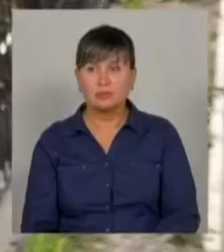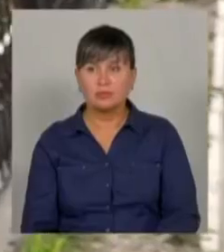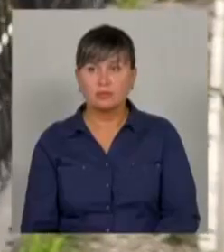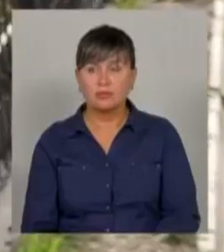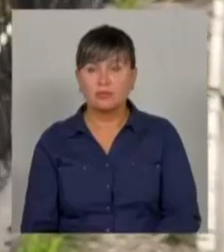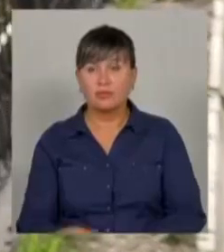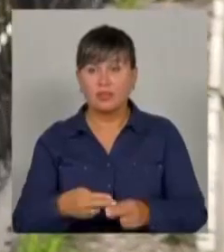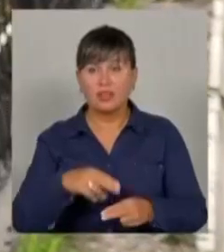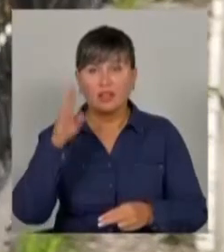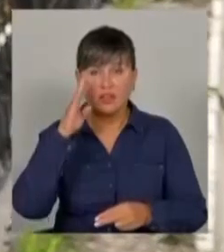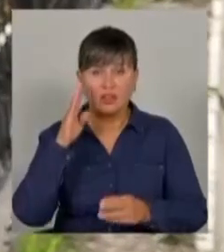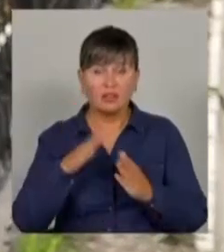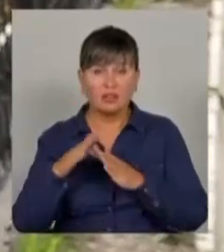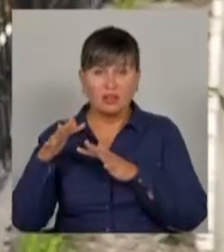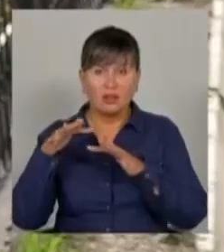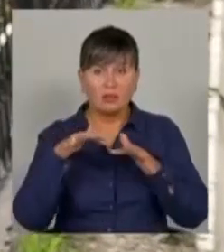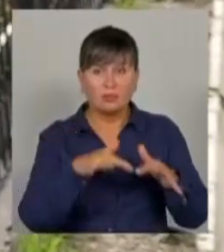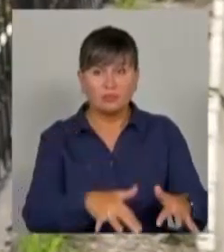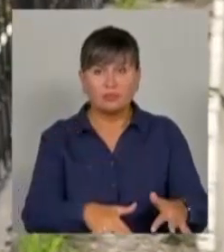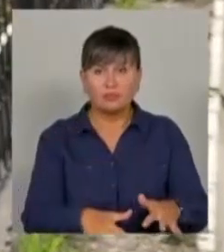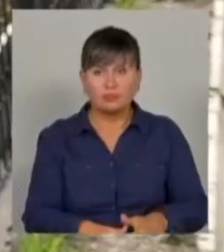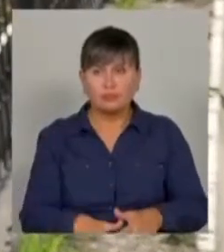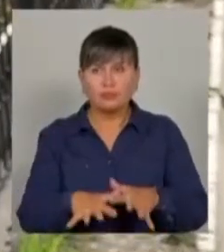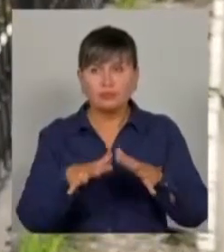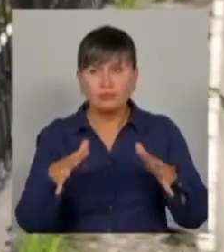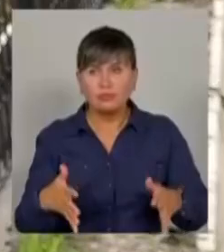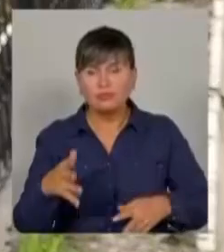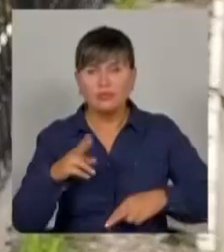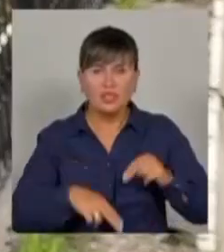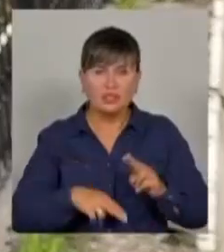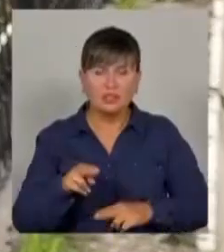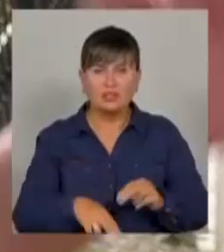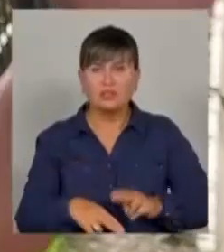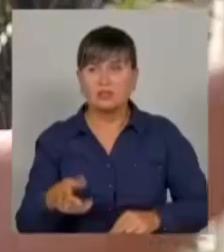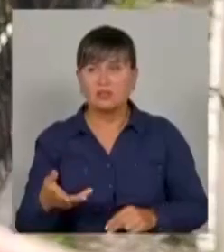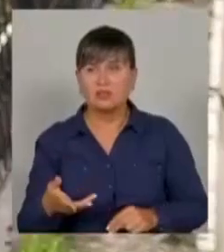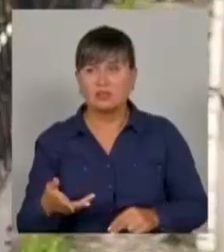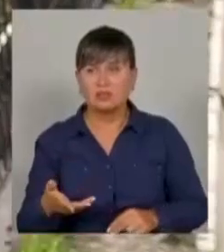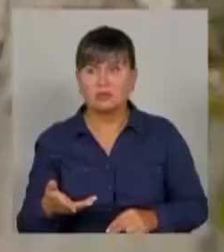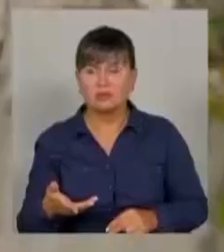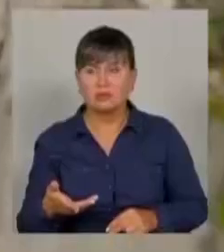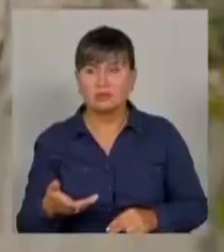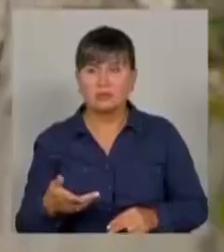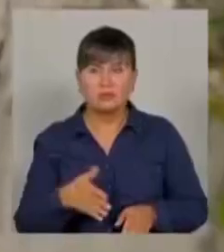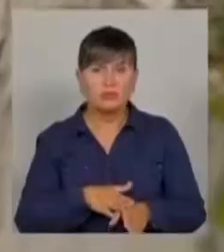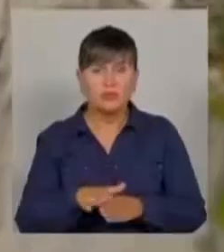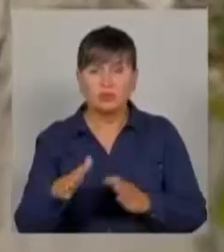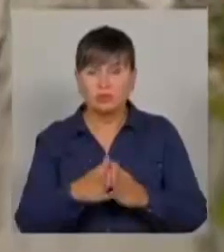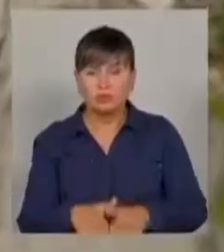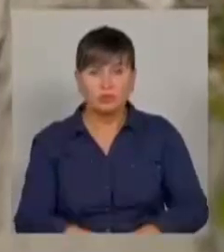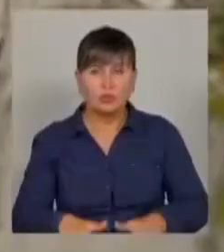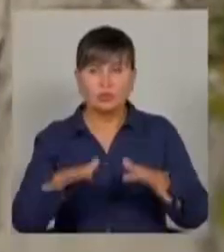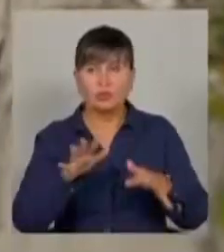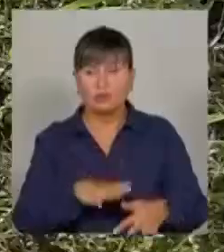Эта вода вся попадала к нему домой, его затапливала баню, хоз постройки, чуть ли, в общем, полностью дом